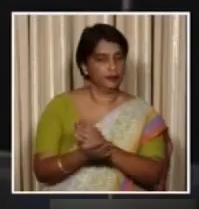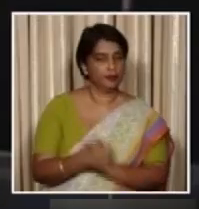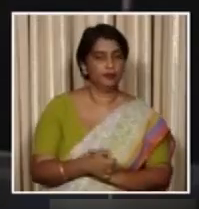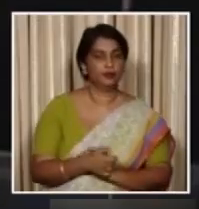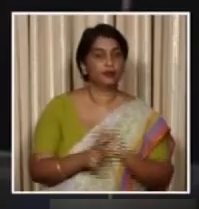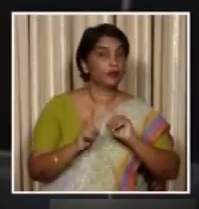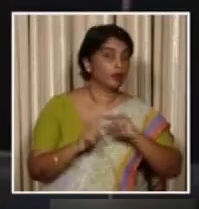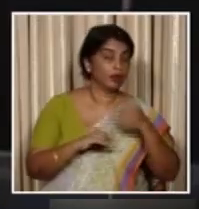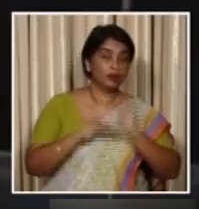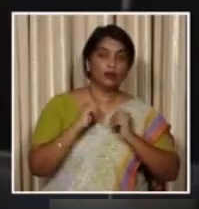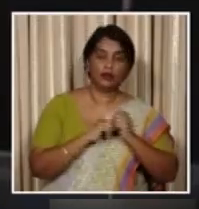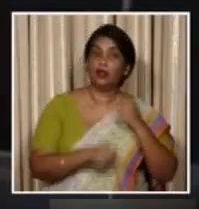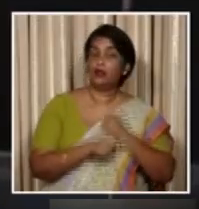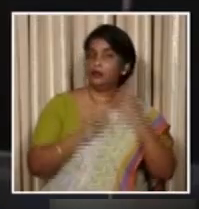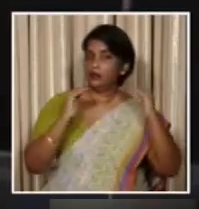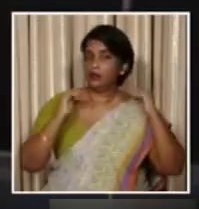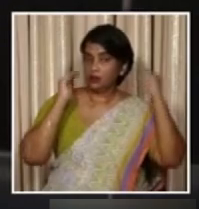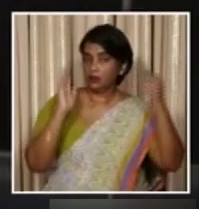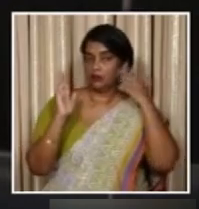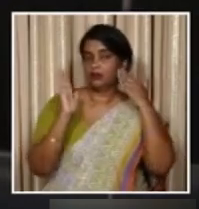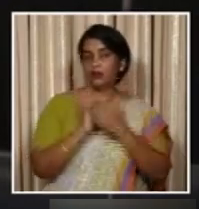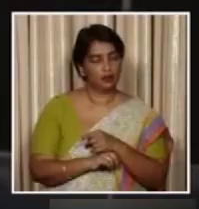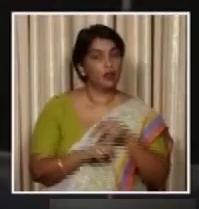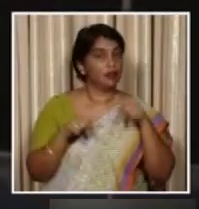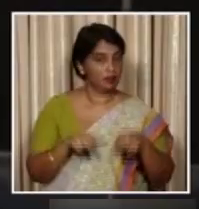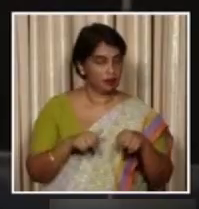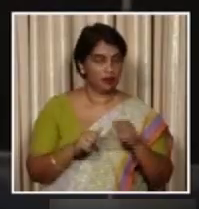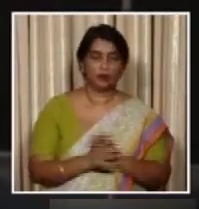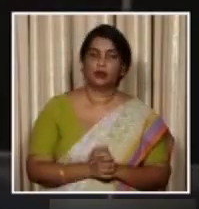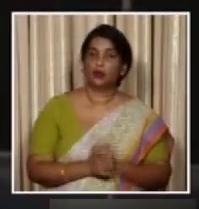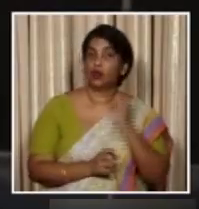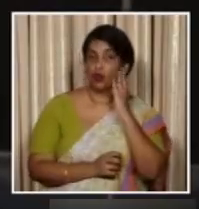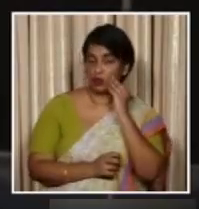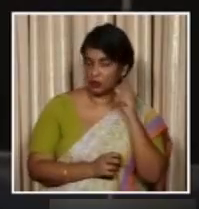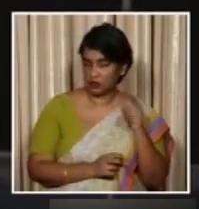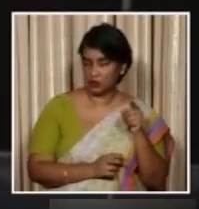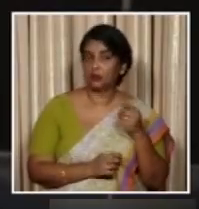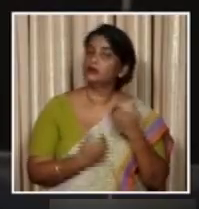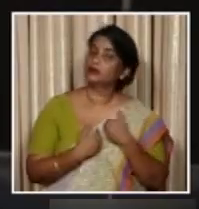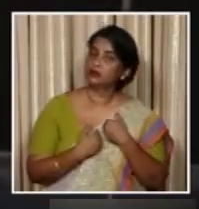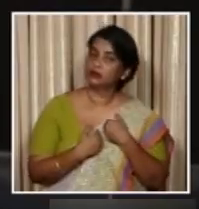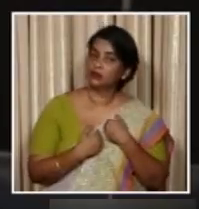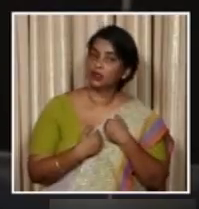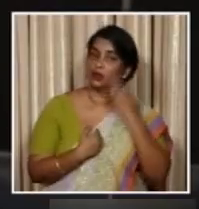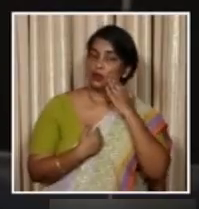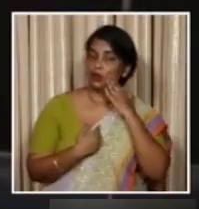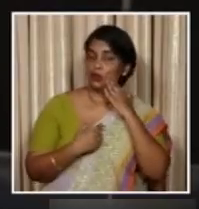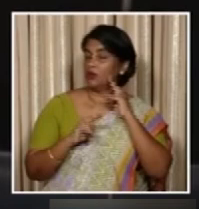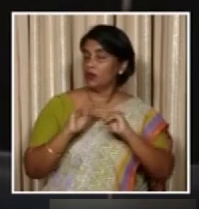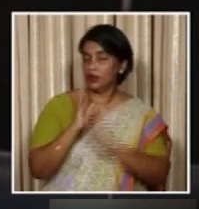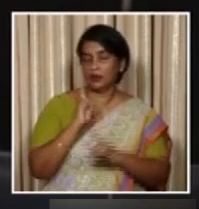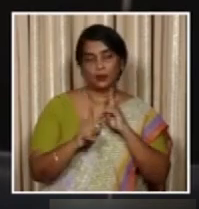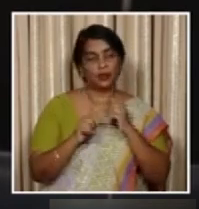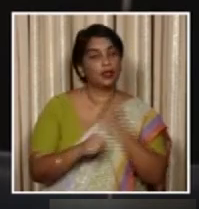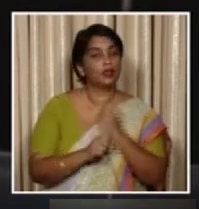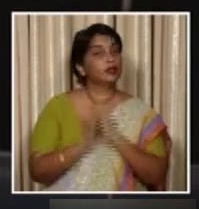තියෙනවා. දැන් අනිත් කටයුතු සම්බන්ධයෙන් රාජ්‍යතාන්ත්‍රික මට්ටමින් කටයුතු කරගෙන යනවා. රුසියාවට අපේ විදේශ කටයුතු පිළිබඳ